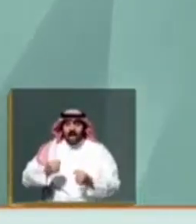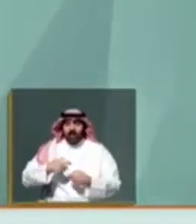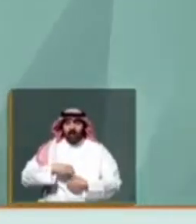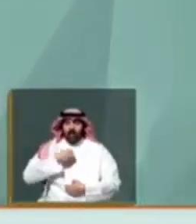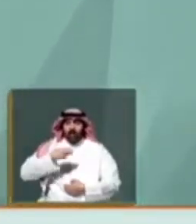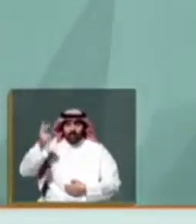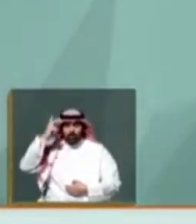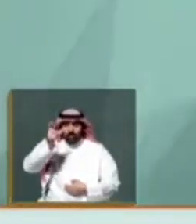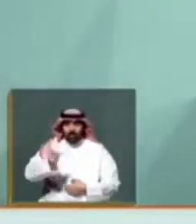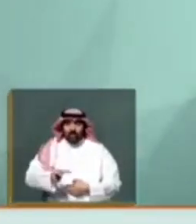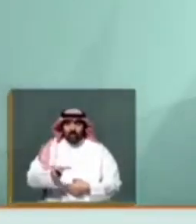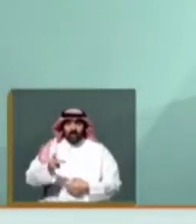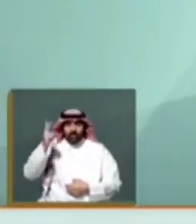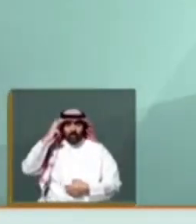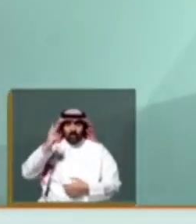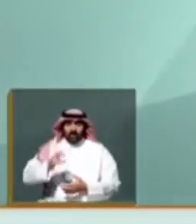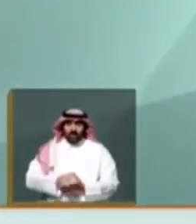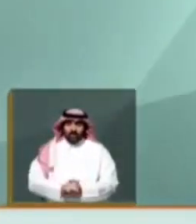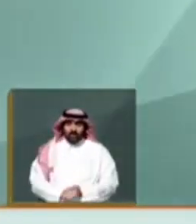والمقيمين في المملكة.